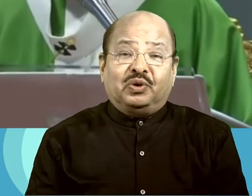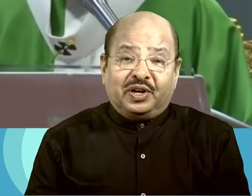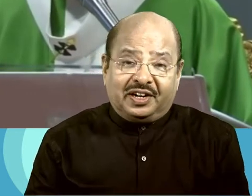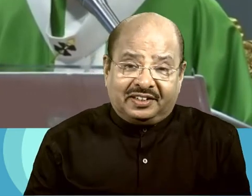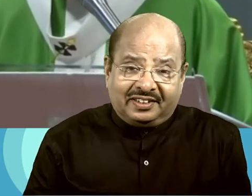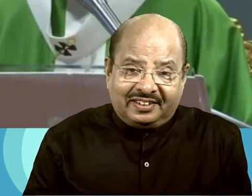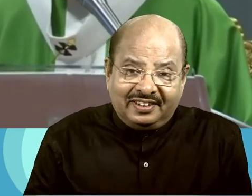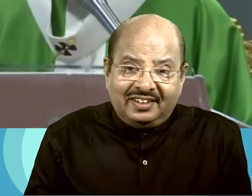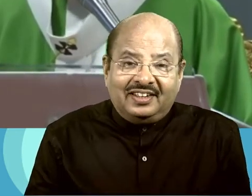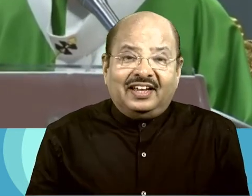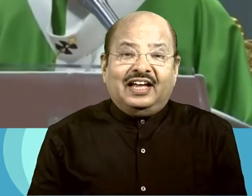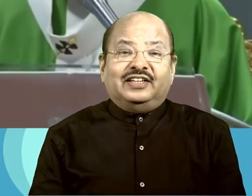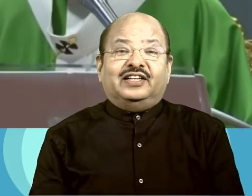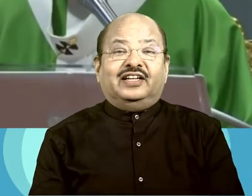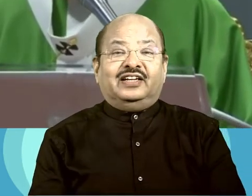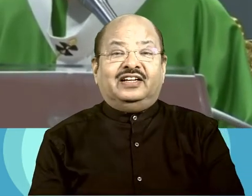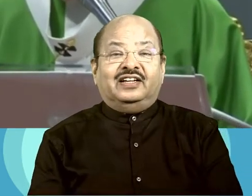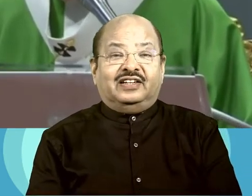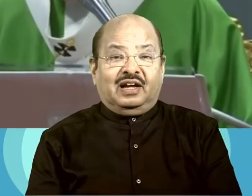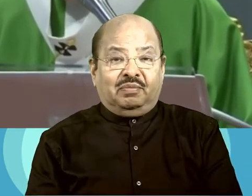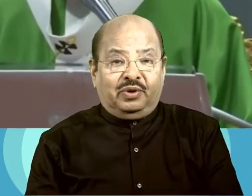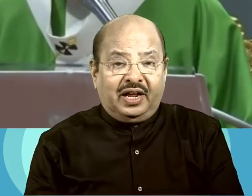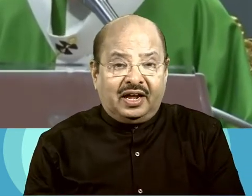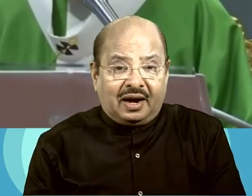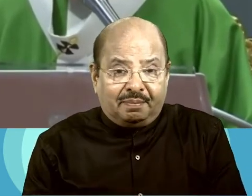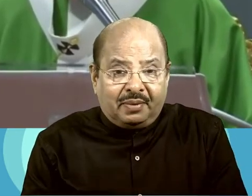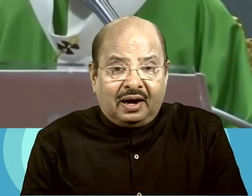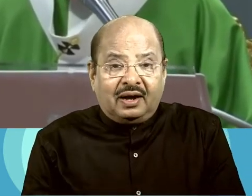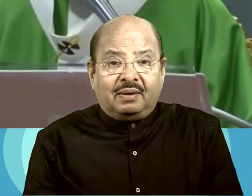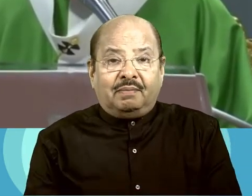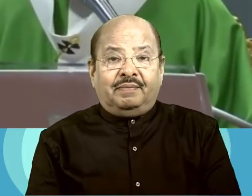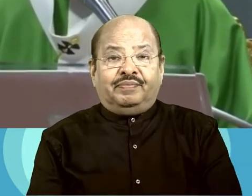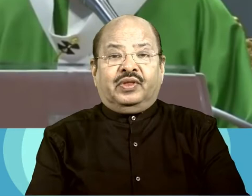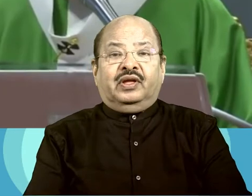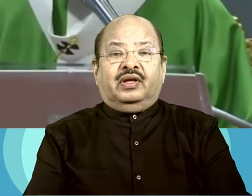നഷ്ടപ്പെട്ടു പോകരുത് എന്നത് നമ്മുടെ അമ്മ